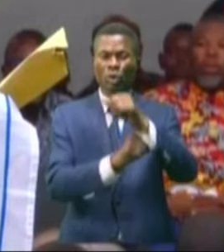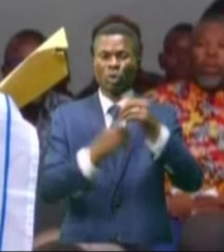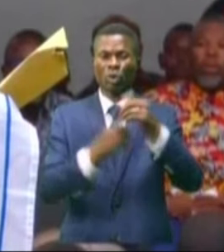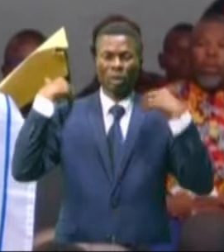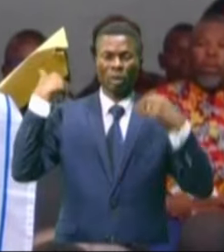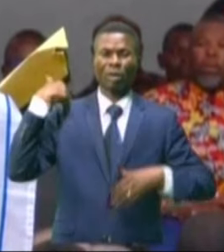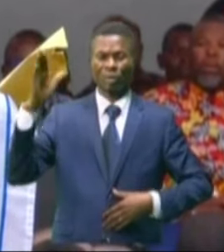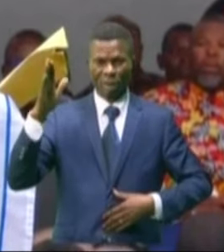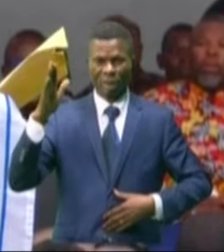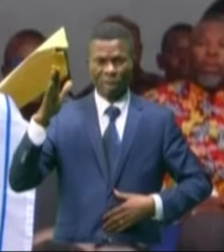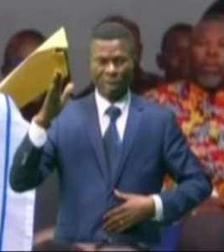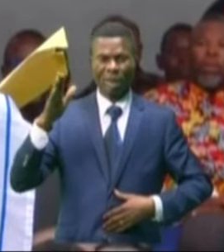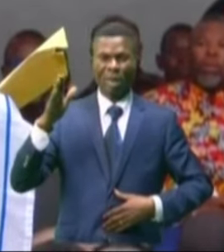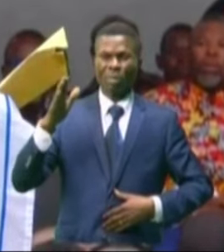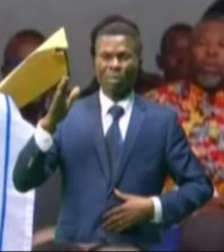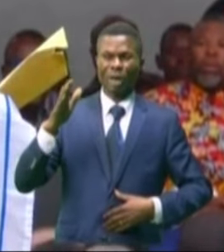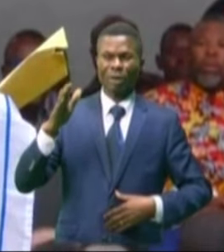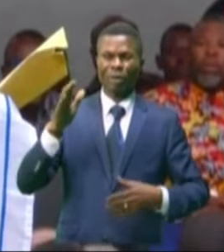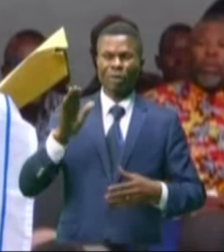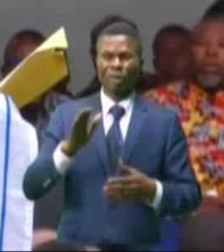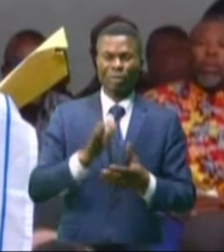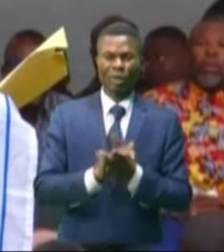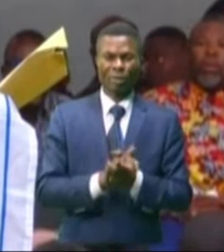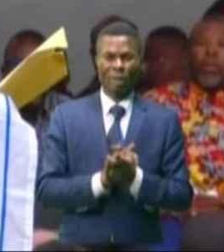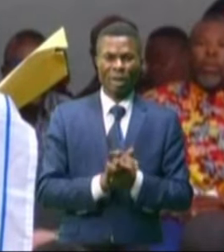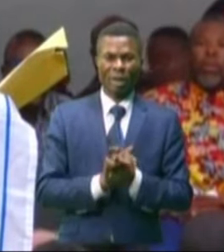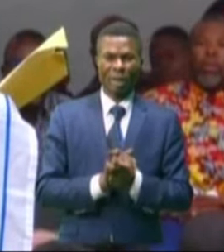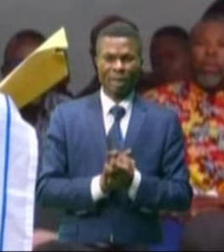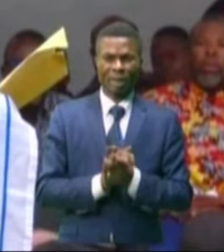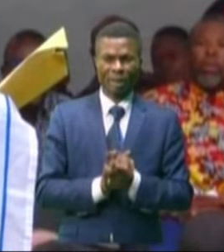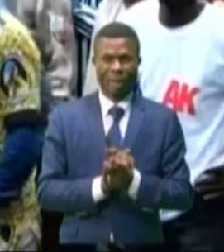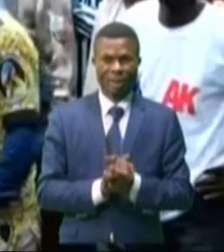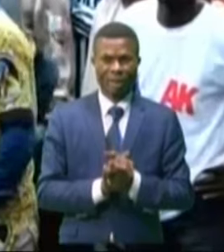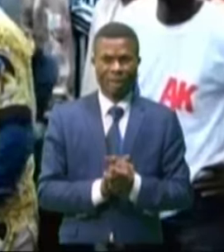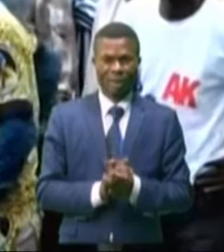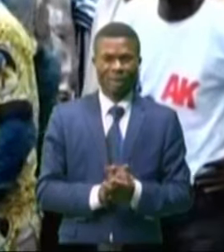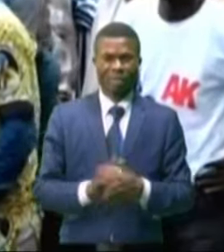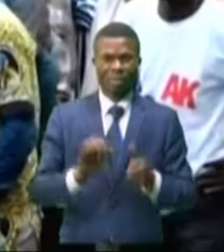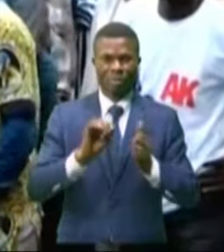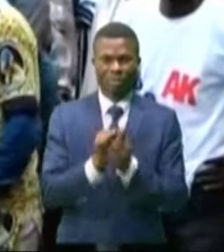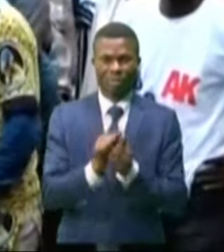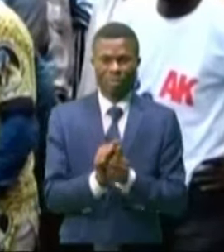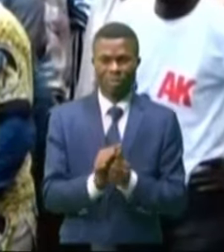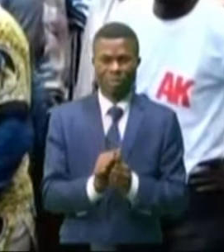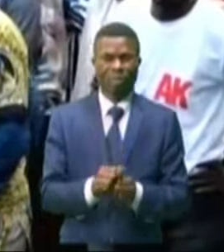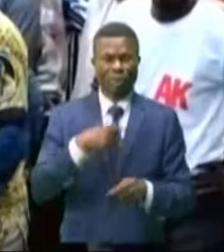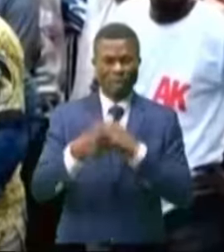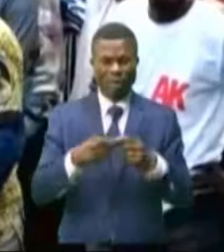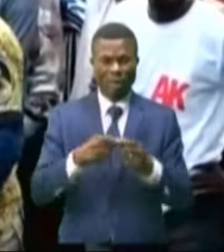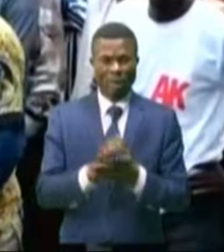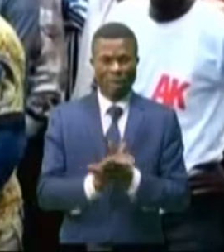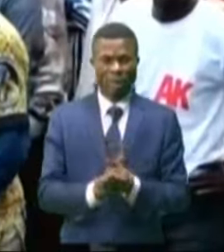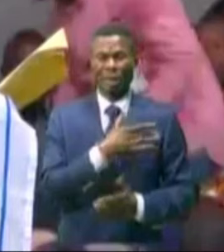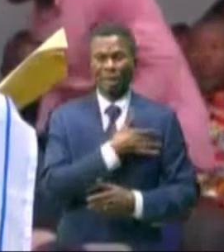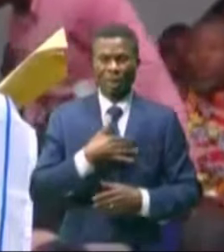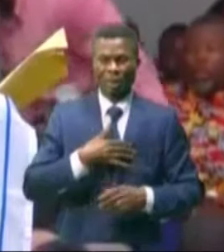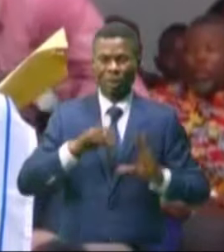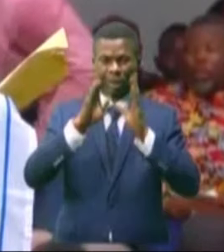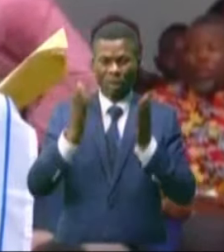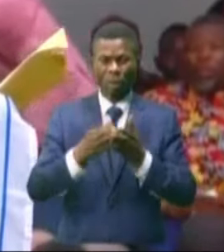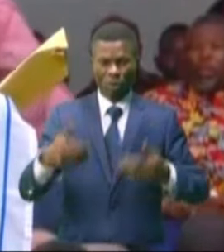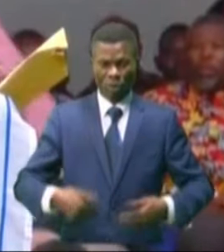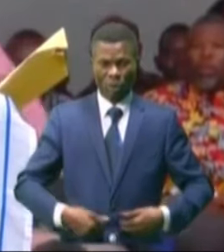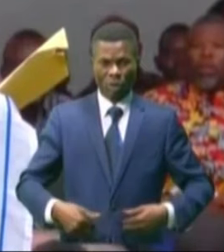l'État, Félix Antoine Tshisekedi Tshilombo et la hiérarchie de leur parti. Dès l'entame, à son nom et à celui des pêcheurs en eau